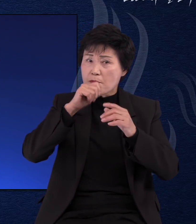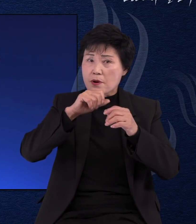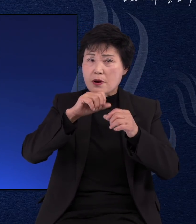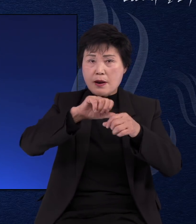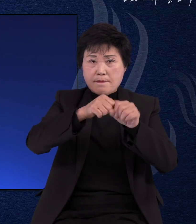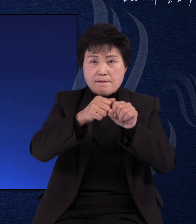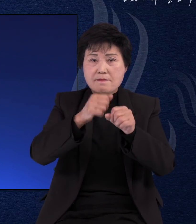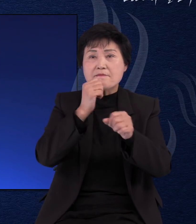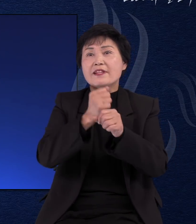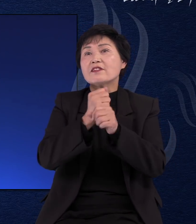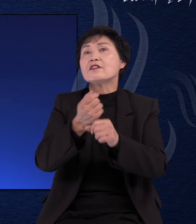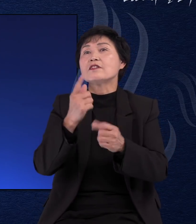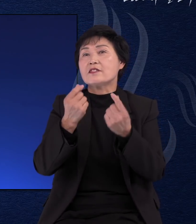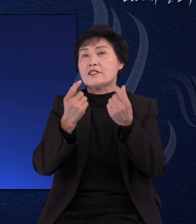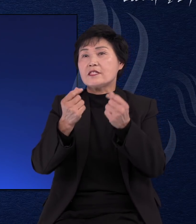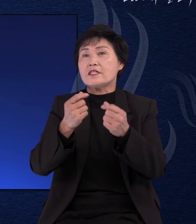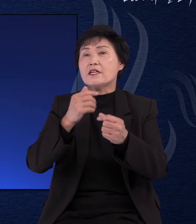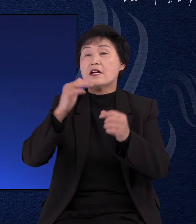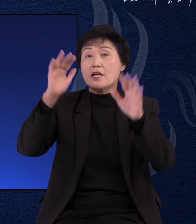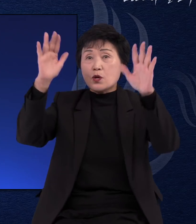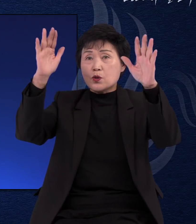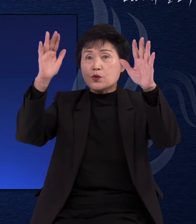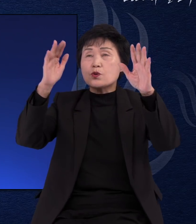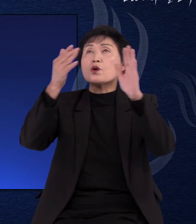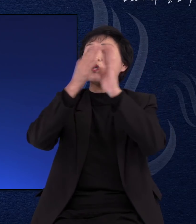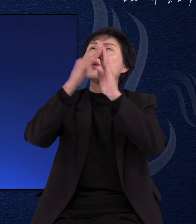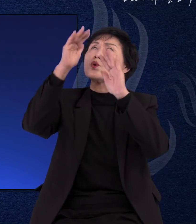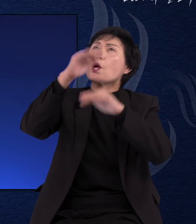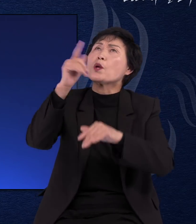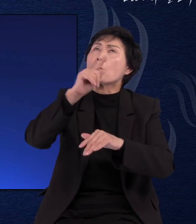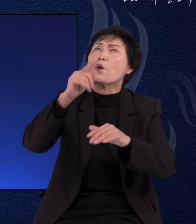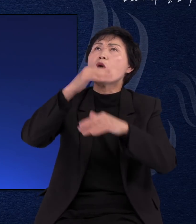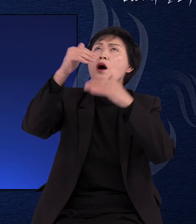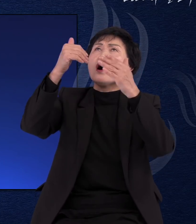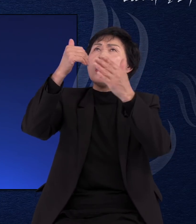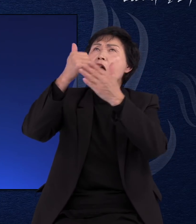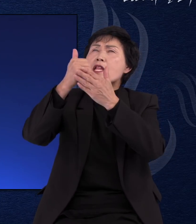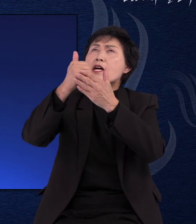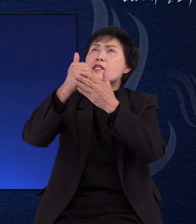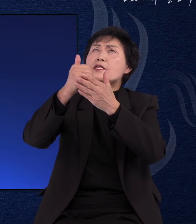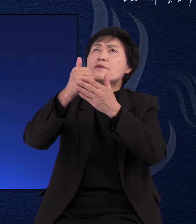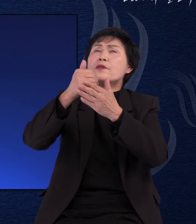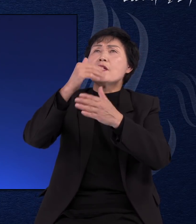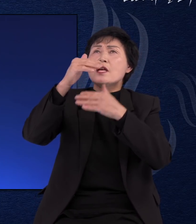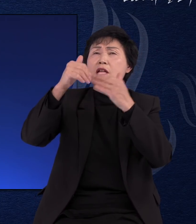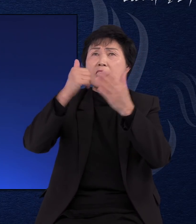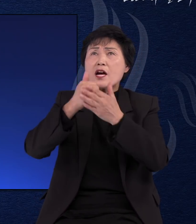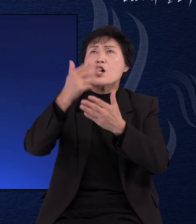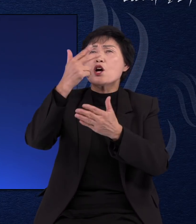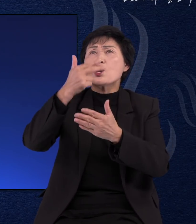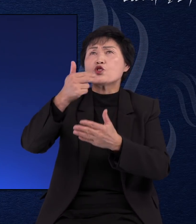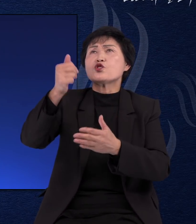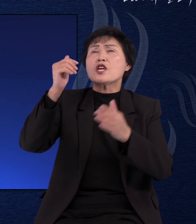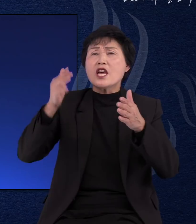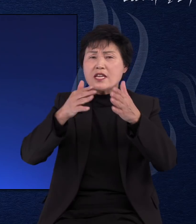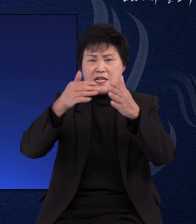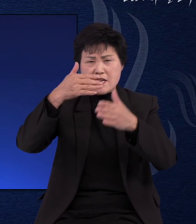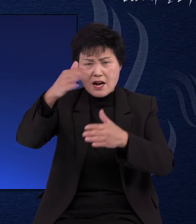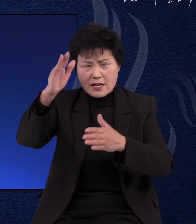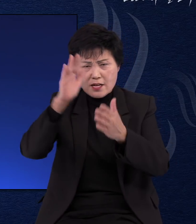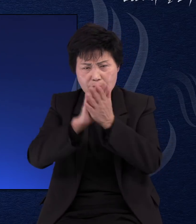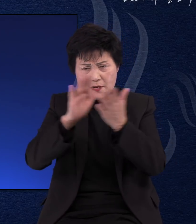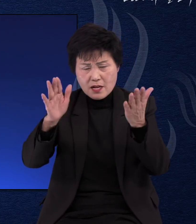합니다. 하나님 주의 길이 맞다면 그 길을 가겠습니다 라고 제가 입에서 그 말이 제 귀에